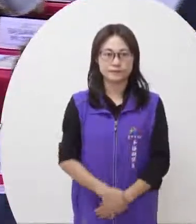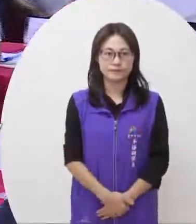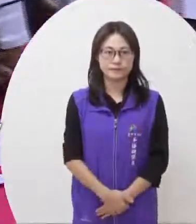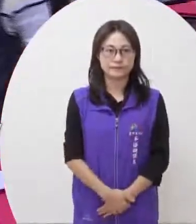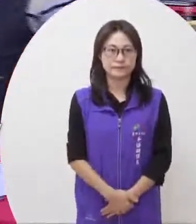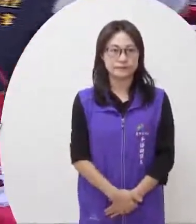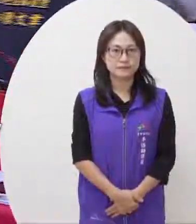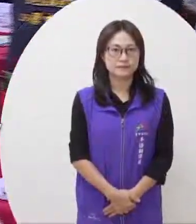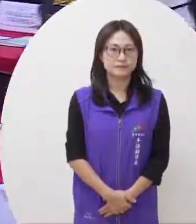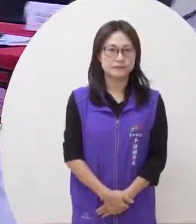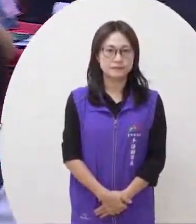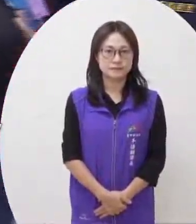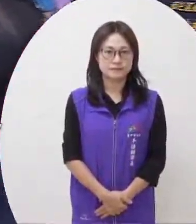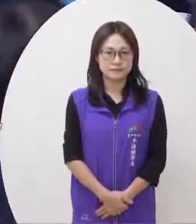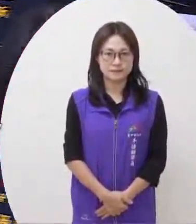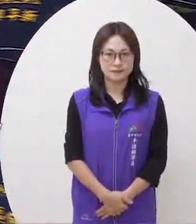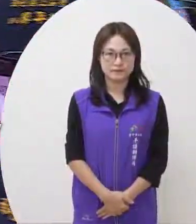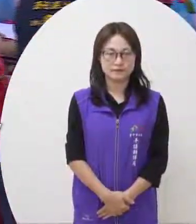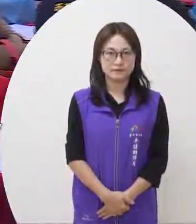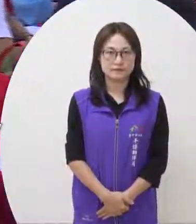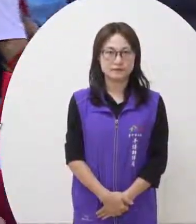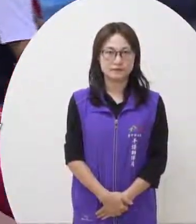广福里。